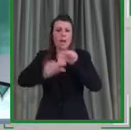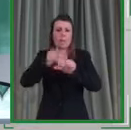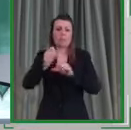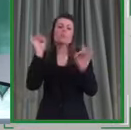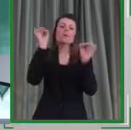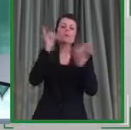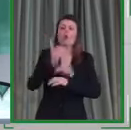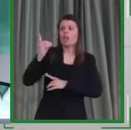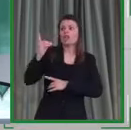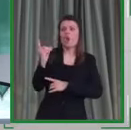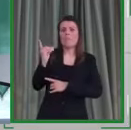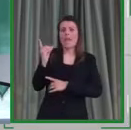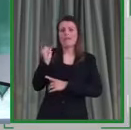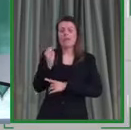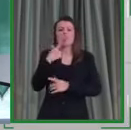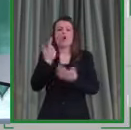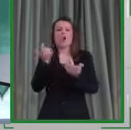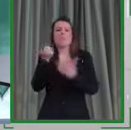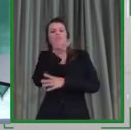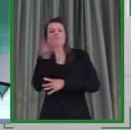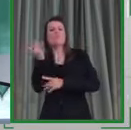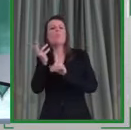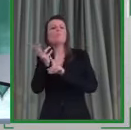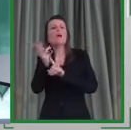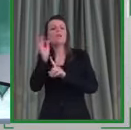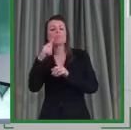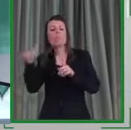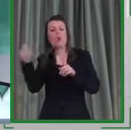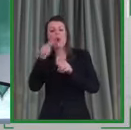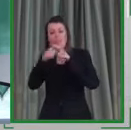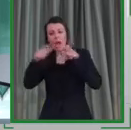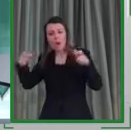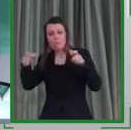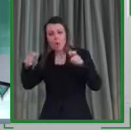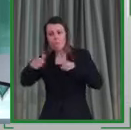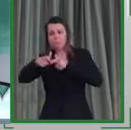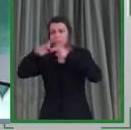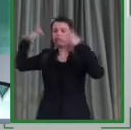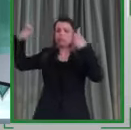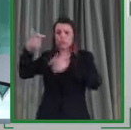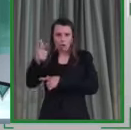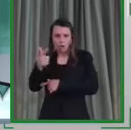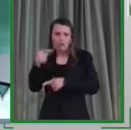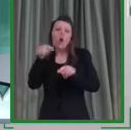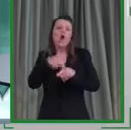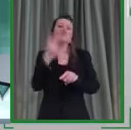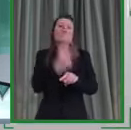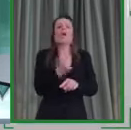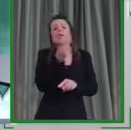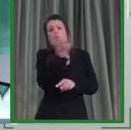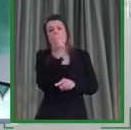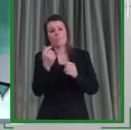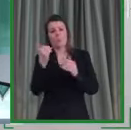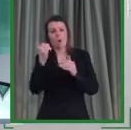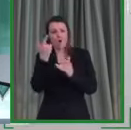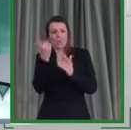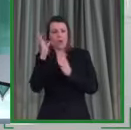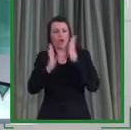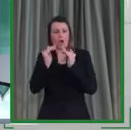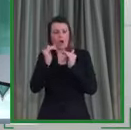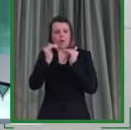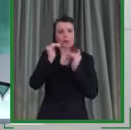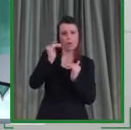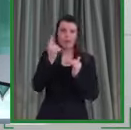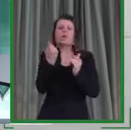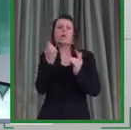processati un numero così ampio di tamponi e infatti oggi il risultato che abbiamo è leggermente inferiore come numero dei tamponi ma